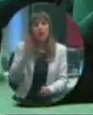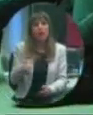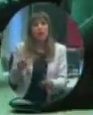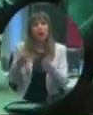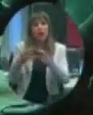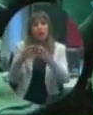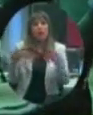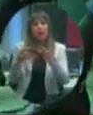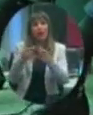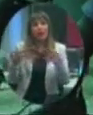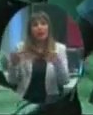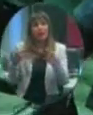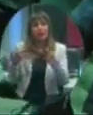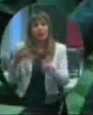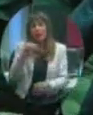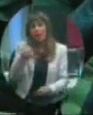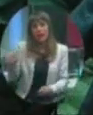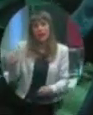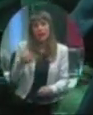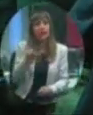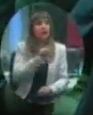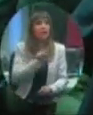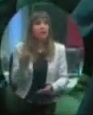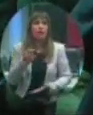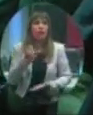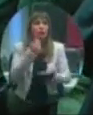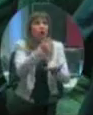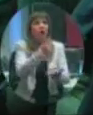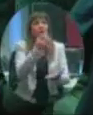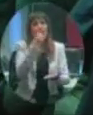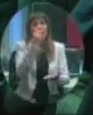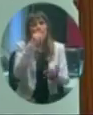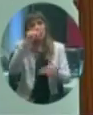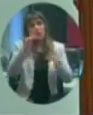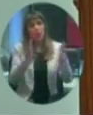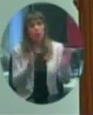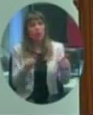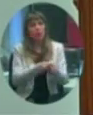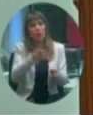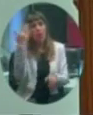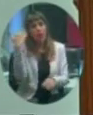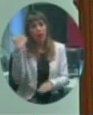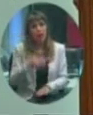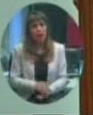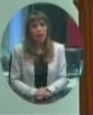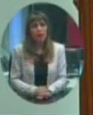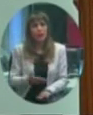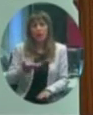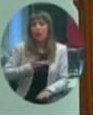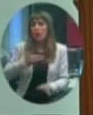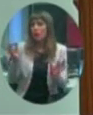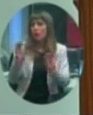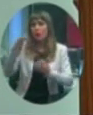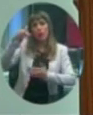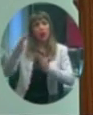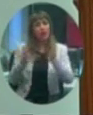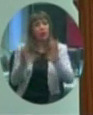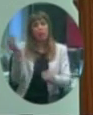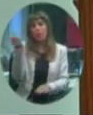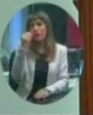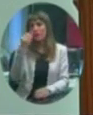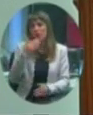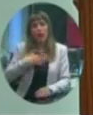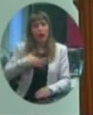מגנטי, ולא בחבילות מזון כפי שהיה בעבר. הם לא יקבלו את חבילות המזון לחג, הם לא